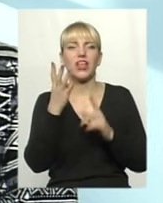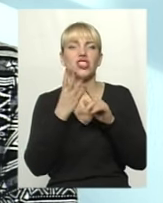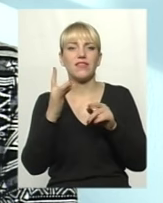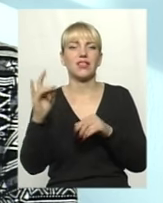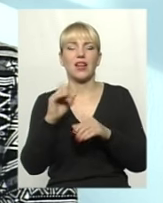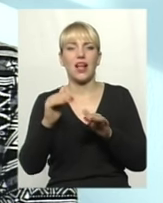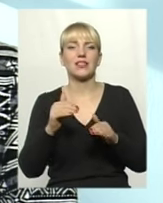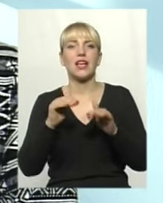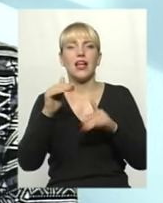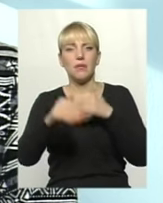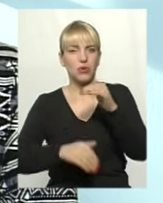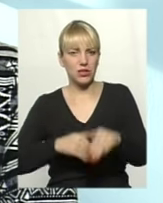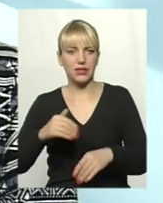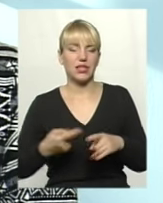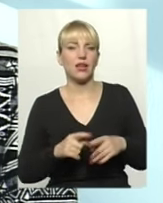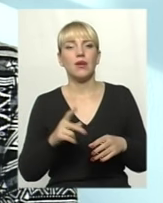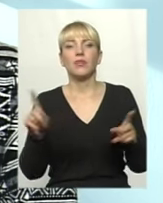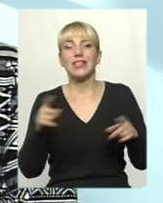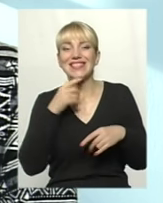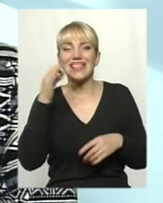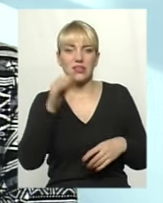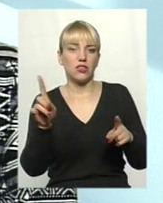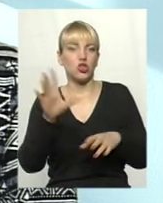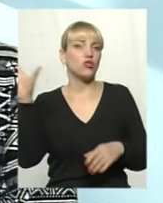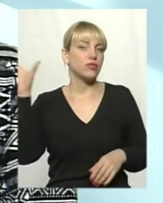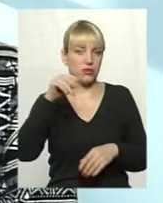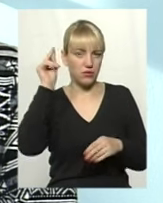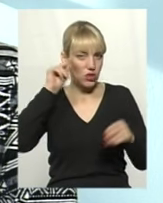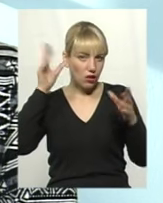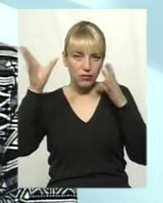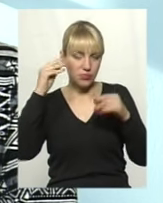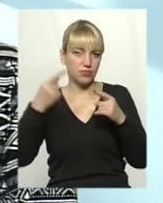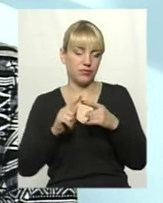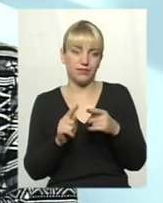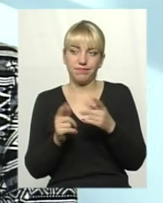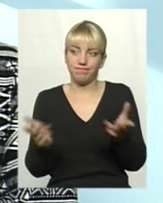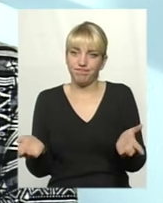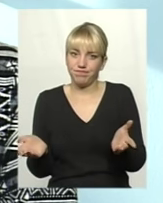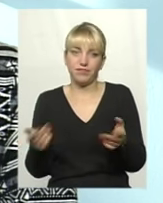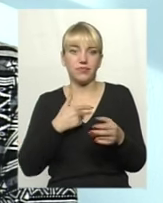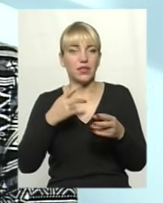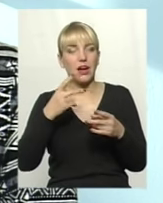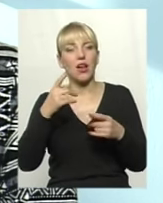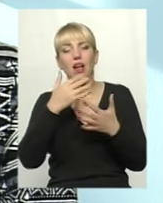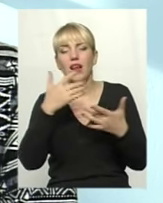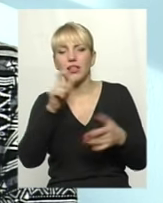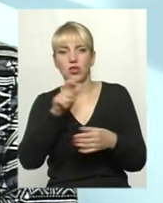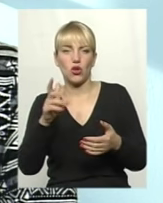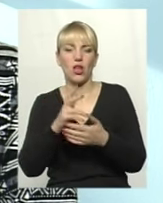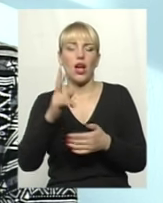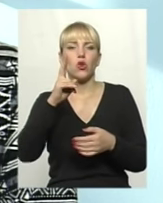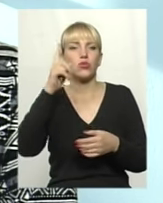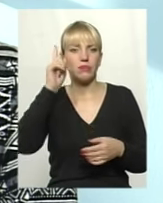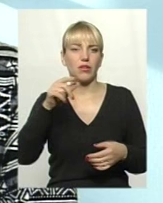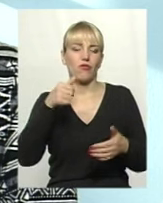старости навчилися, по-перше, всі люди різні. І хтось знав, як на комп'ютері, де вкл-викл, і все. А хтось міг ним